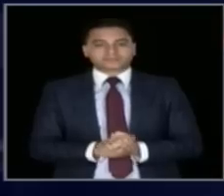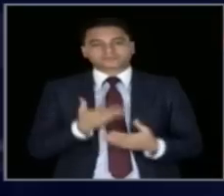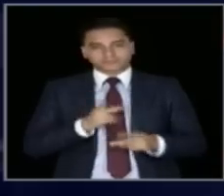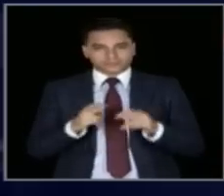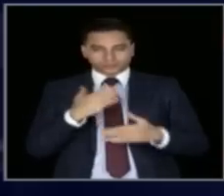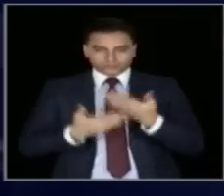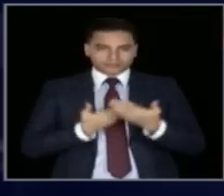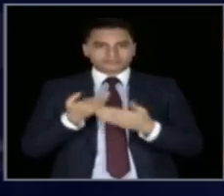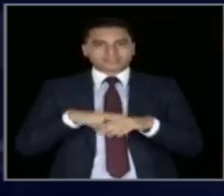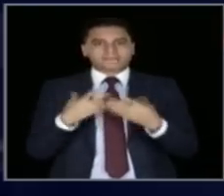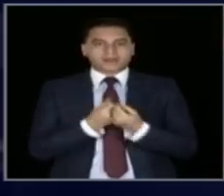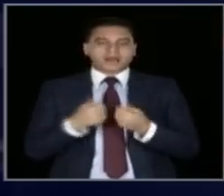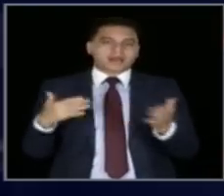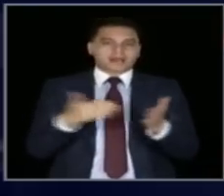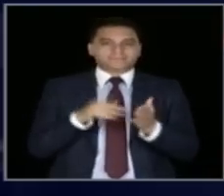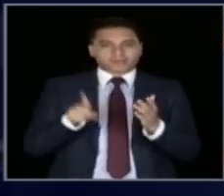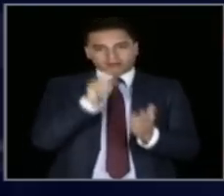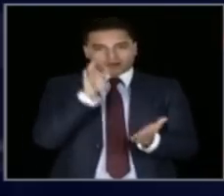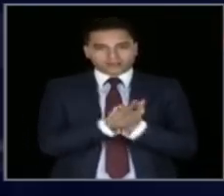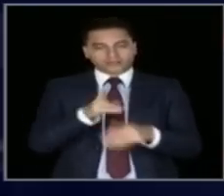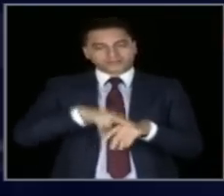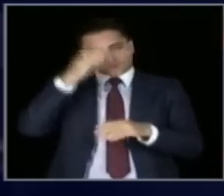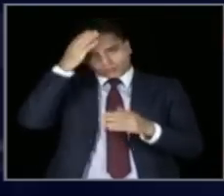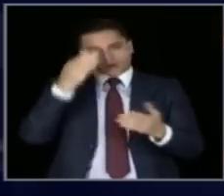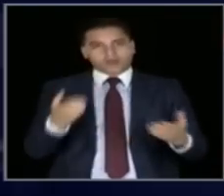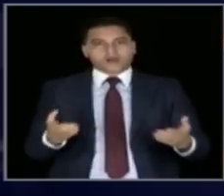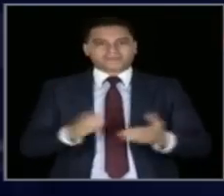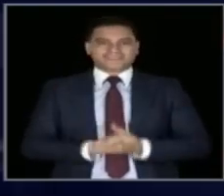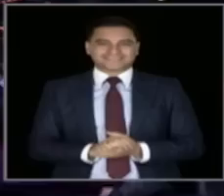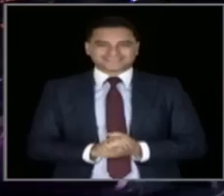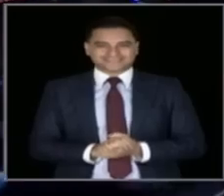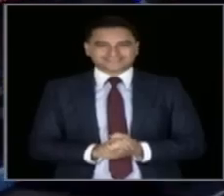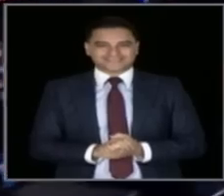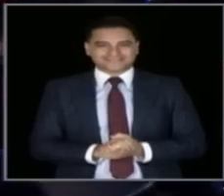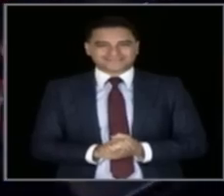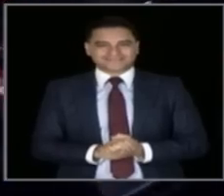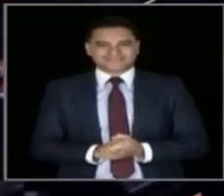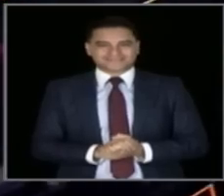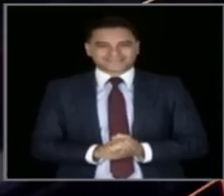هنخرج فاصل وهنرجع مرة تانية مع آخر فقرة، فقرة عجلة الحظ والعباقرة.